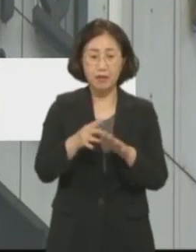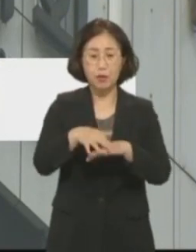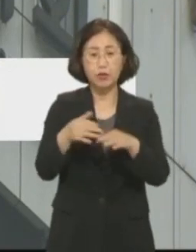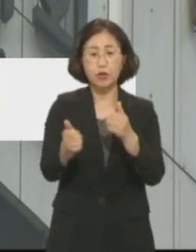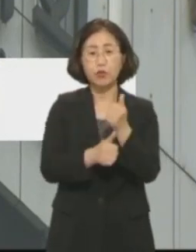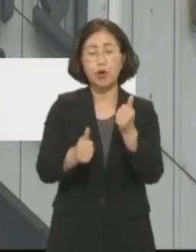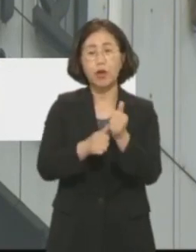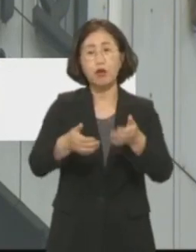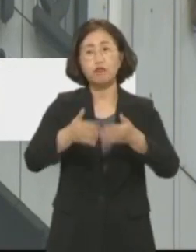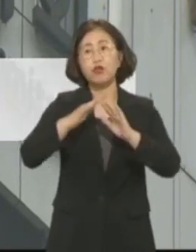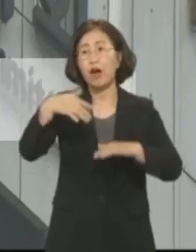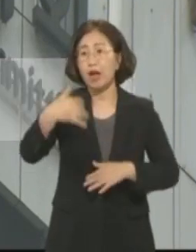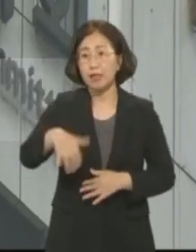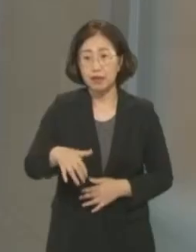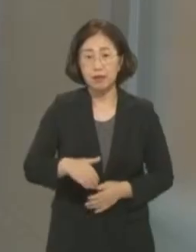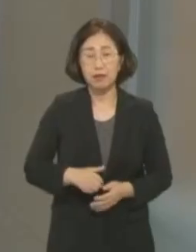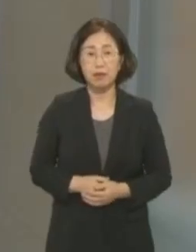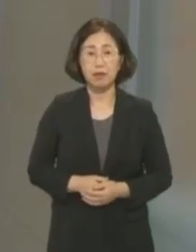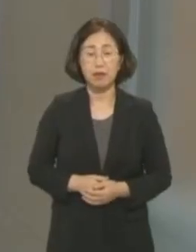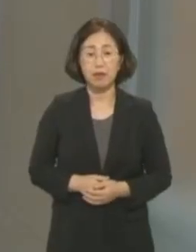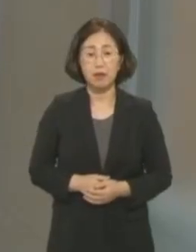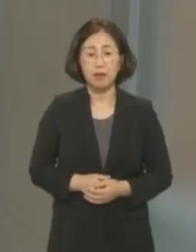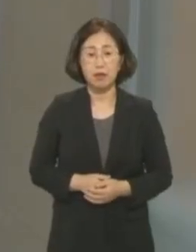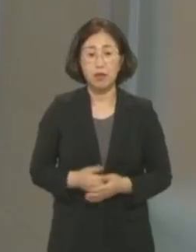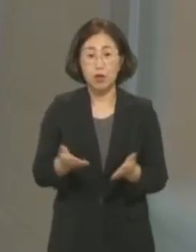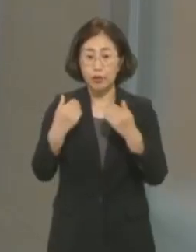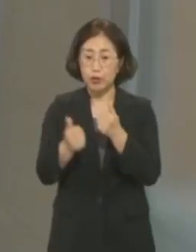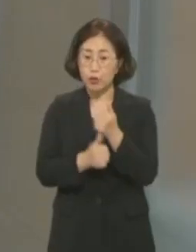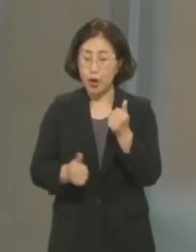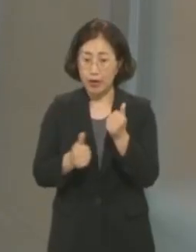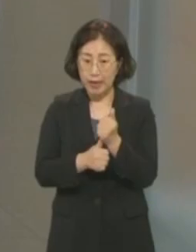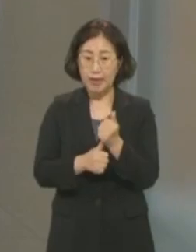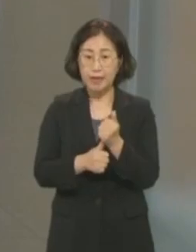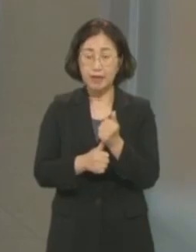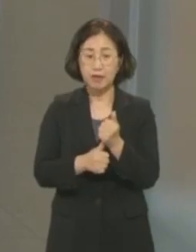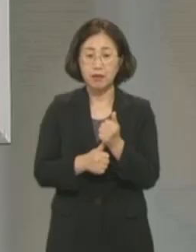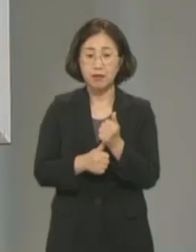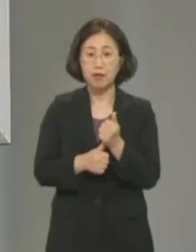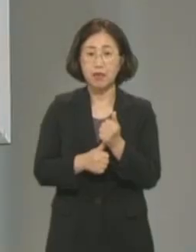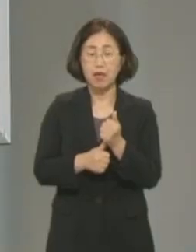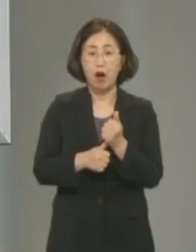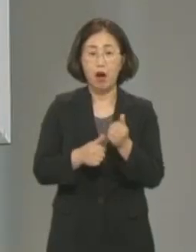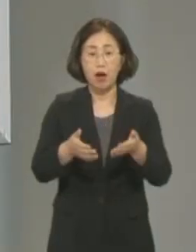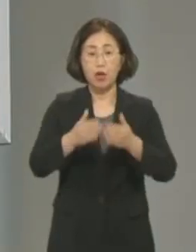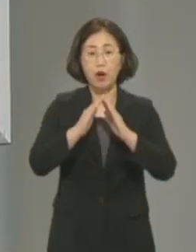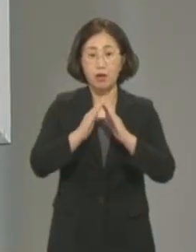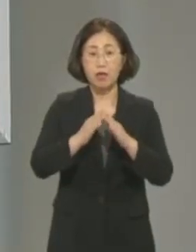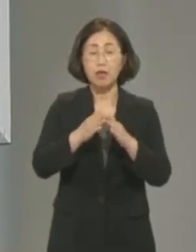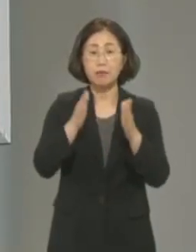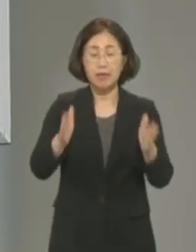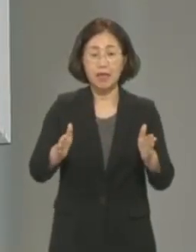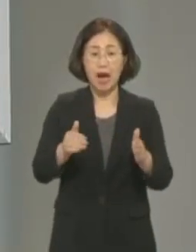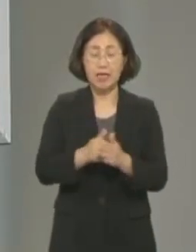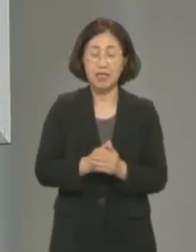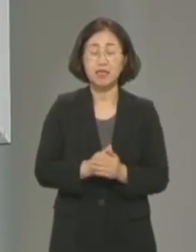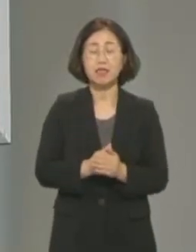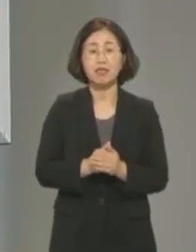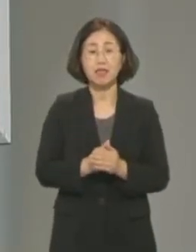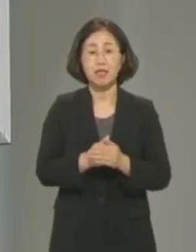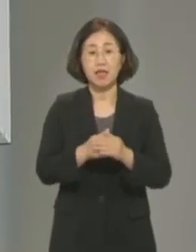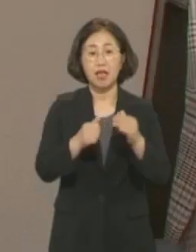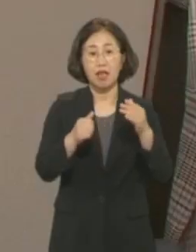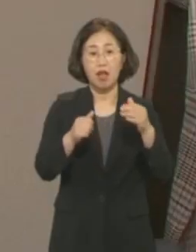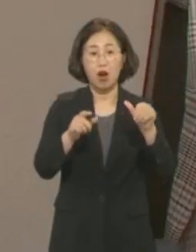아직도 이뤄지지 못하고 있습니다 유치위원회는 조직이익 설립 기한을 이달 말까지 연장해 줄 것을 국제대학